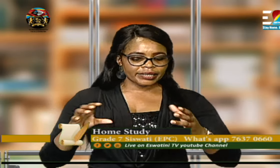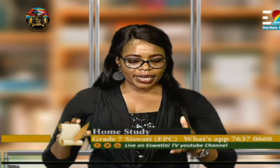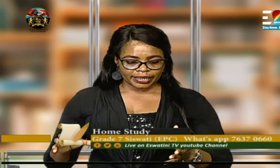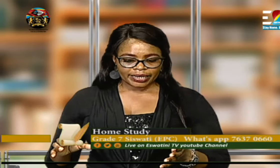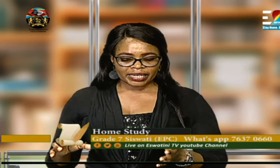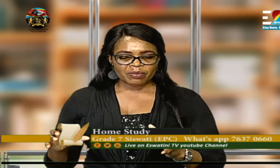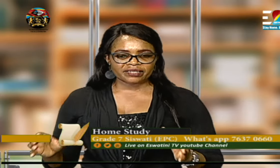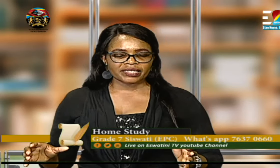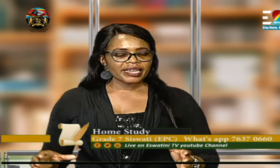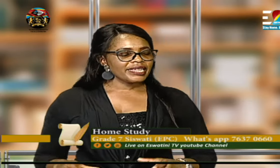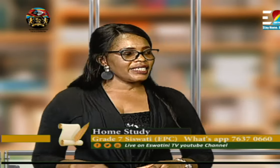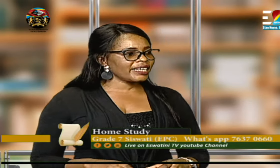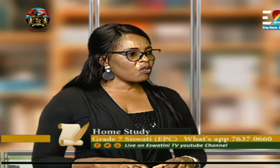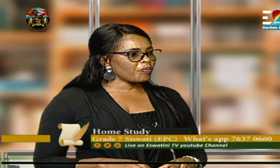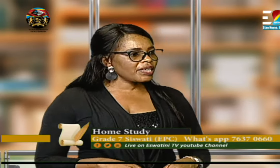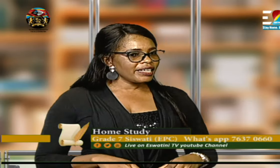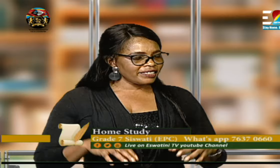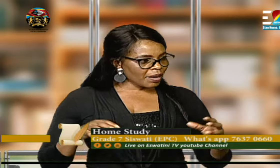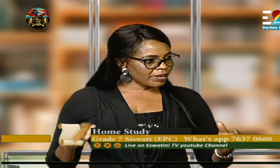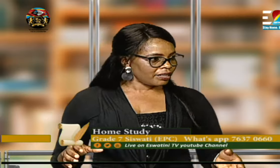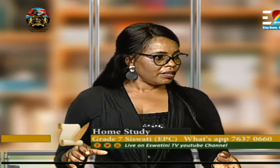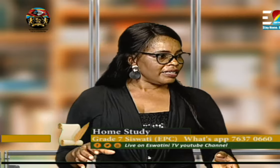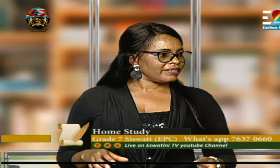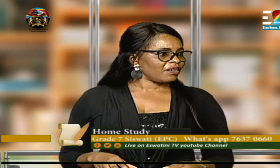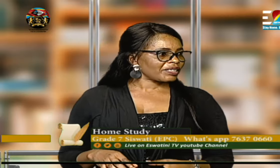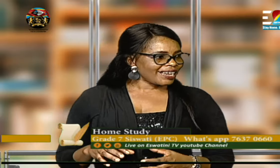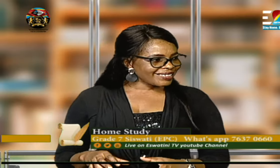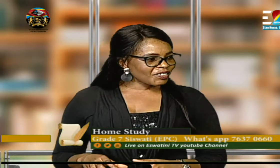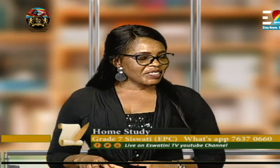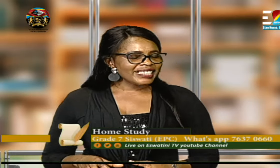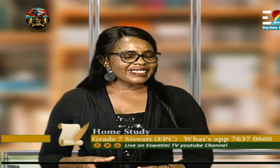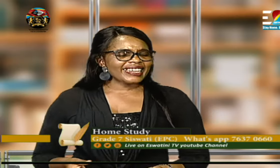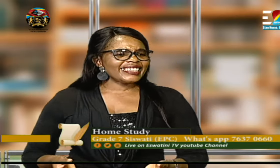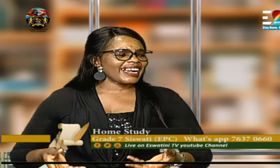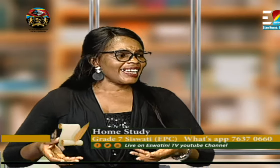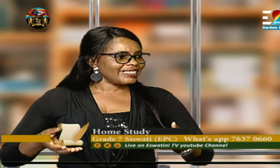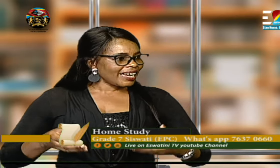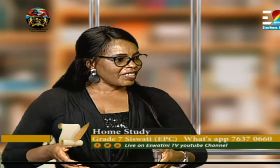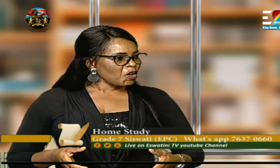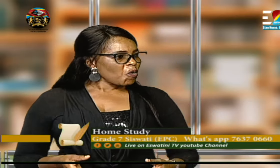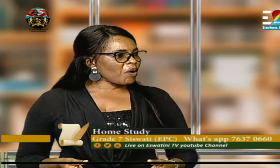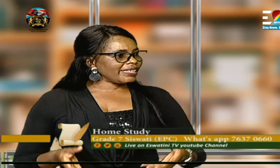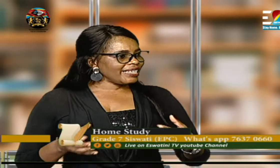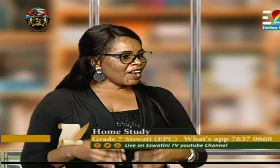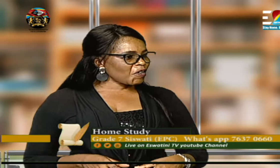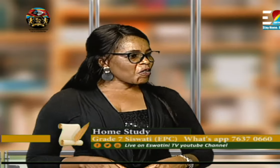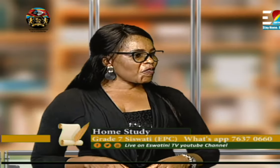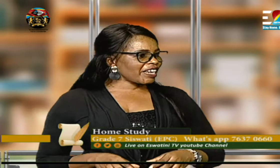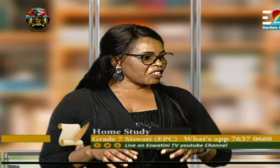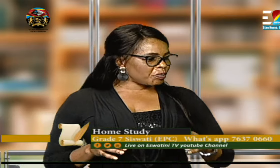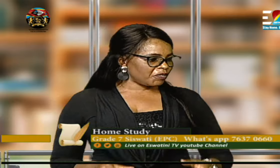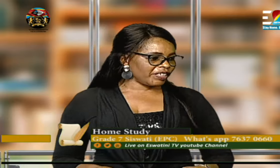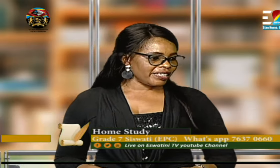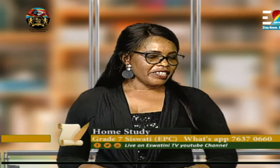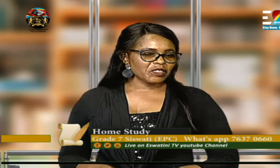yendeka njengale lengiyibekisile yendeka kuphi entsabeni salokuchaza ukuthi seyendeka kanjani wehle nayo